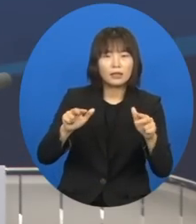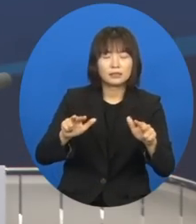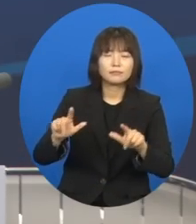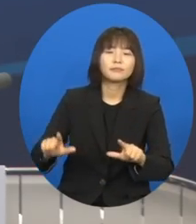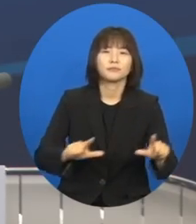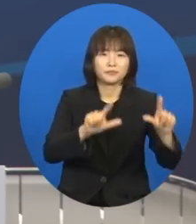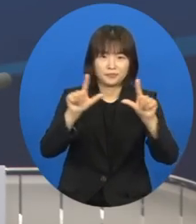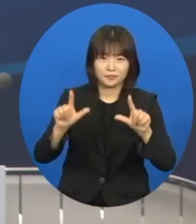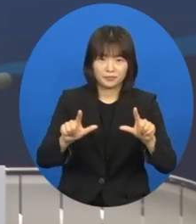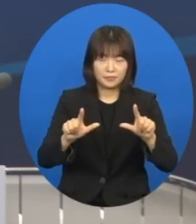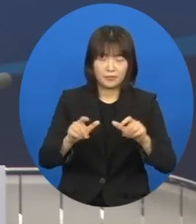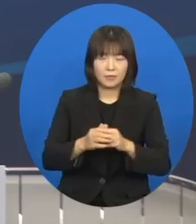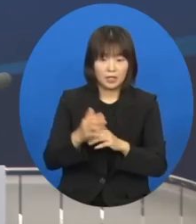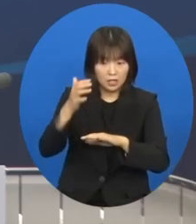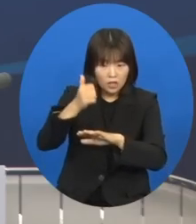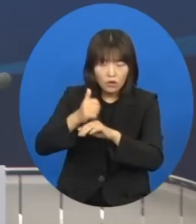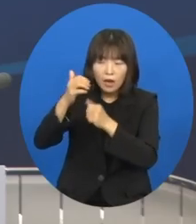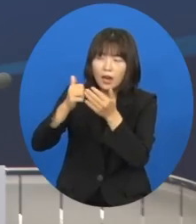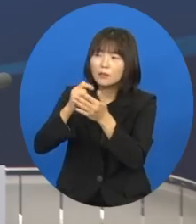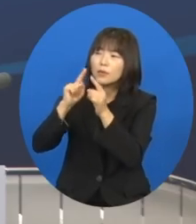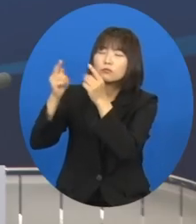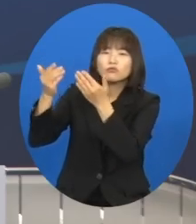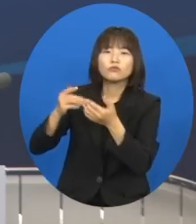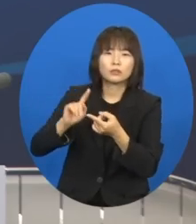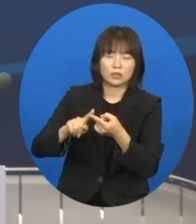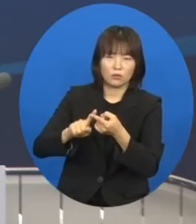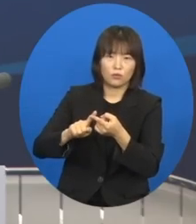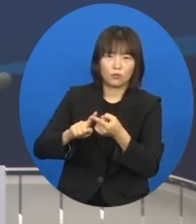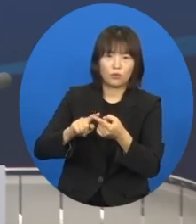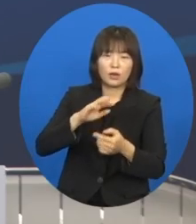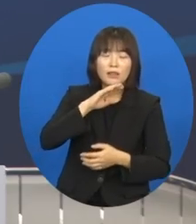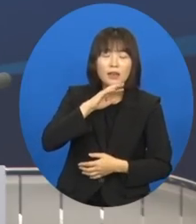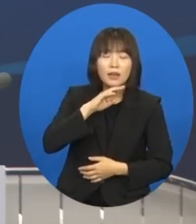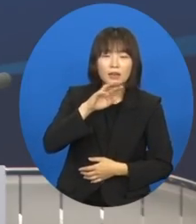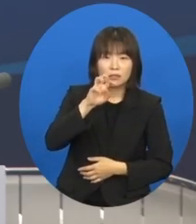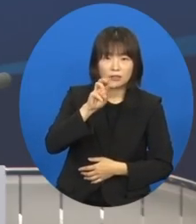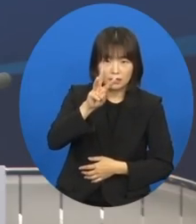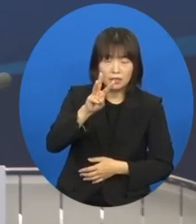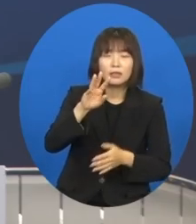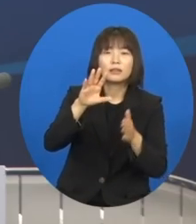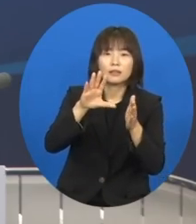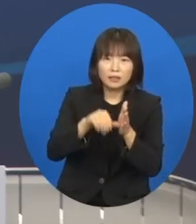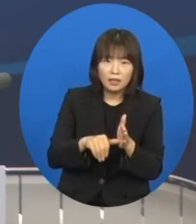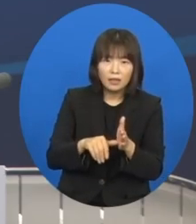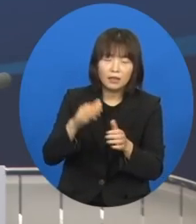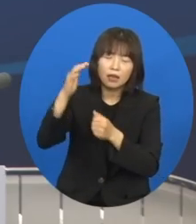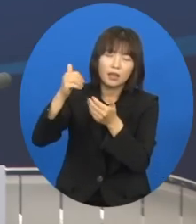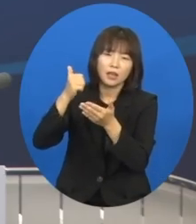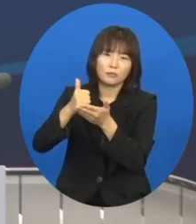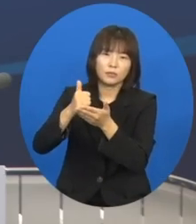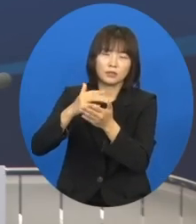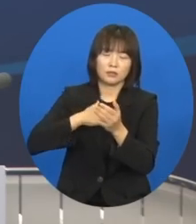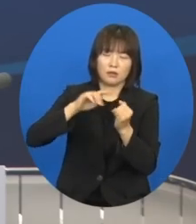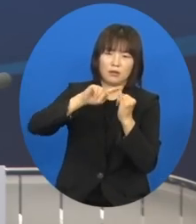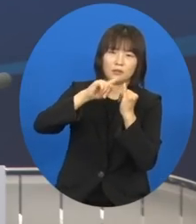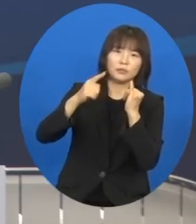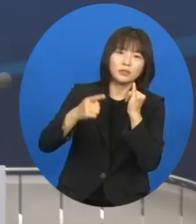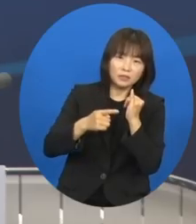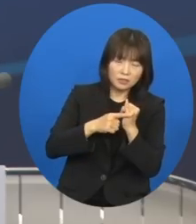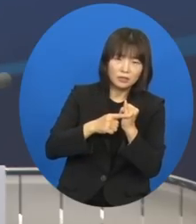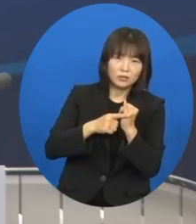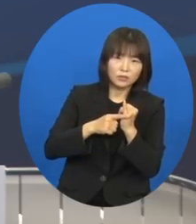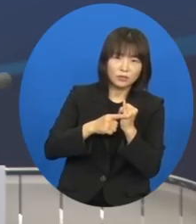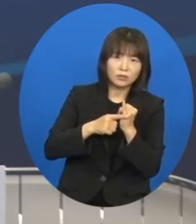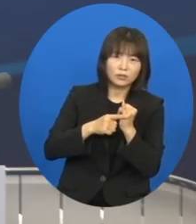지냈습니다. 그리고 결국 하나님이 말씀하신 대로 33살에 하나님은 저에게 태문을 여시고 지혜롭고 건강한